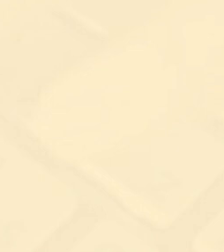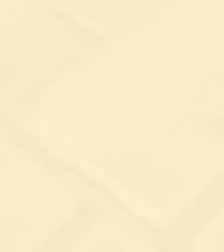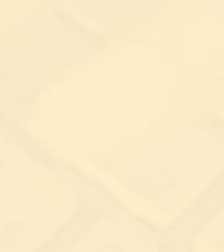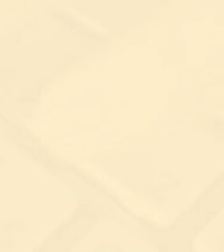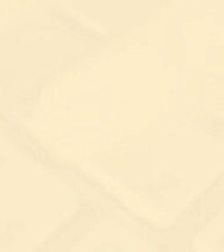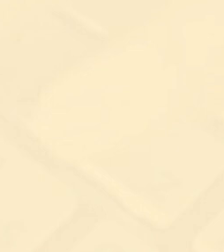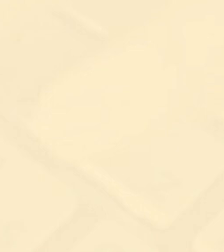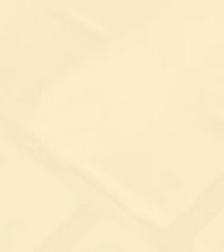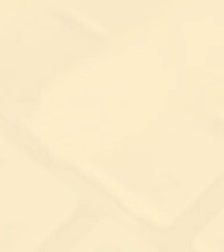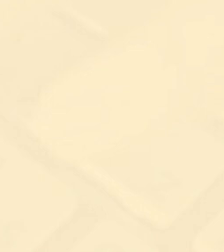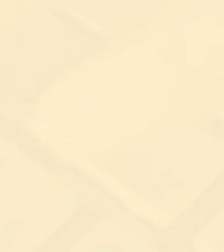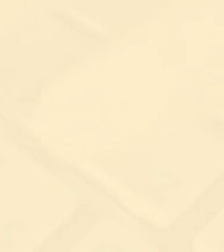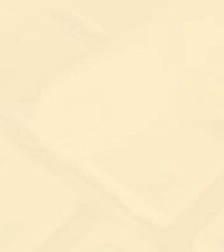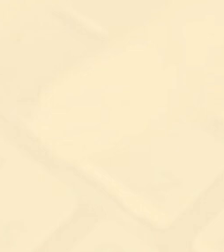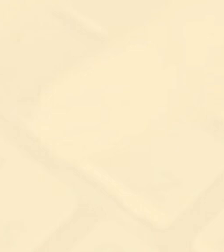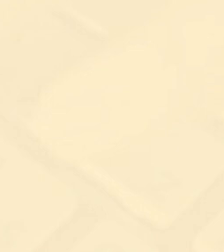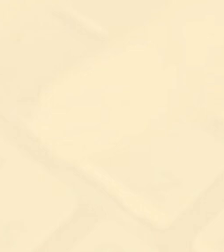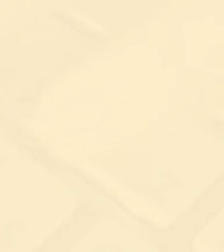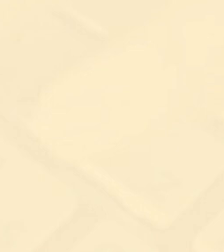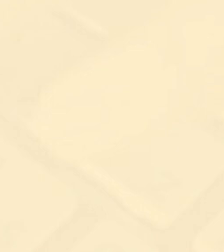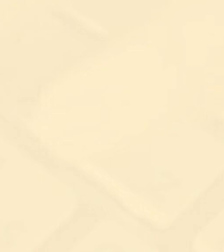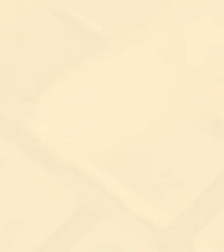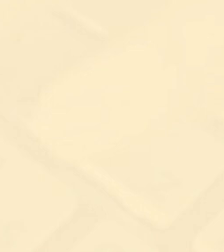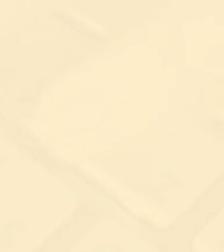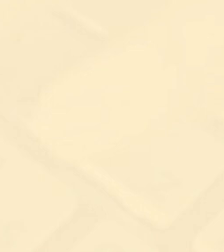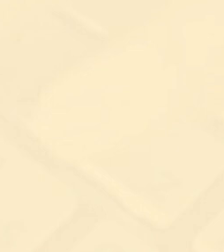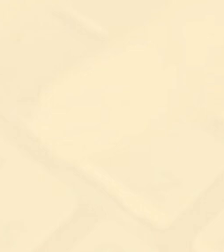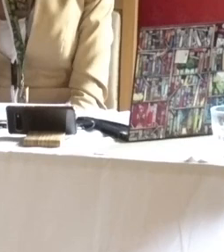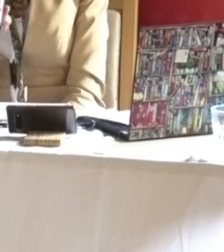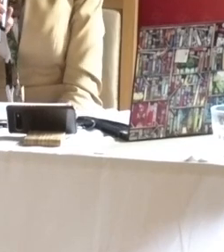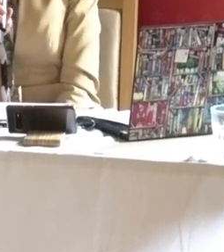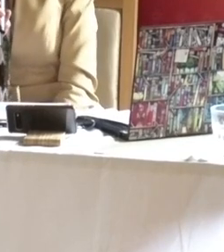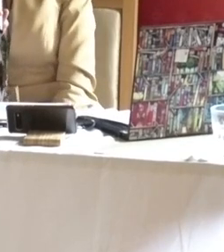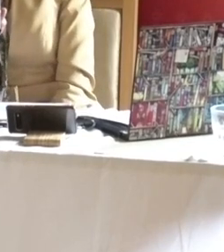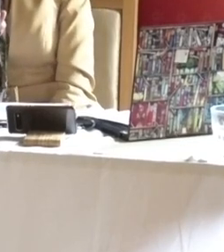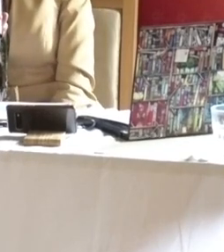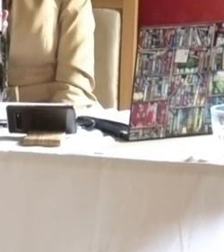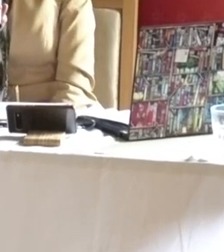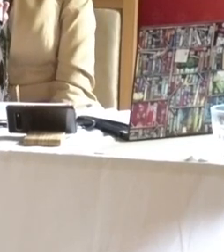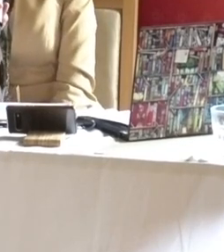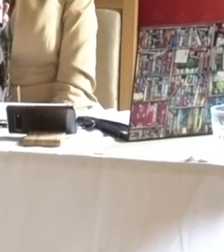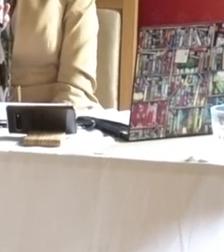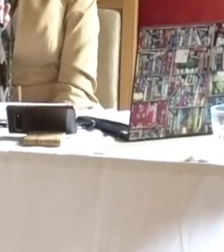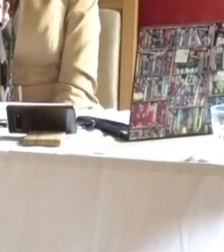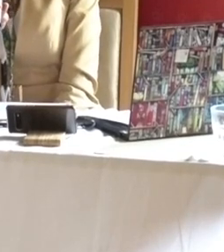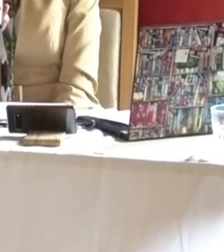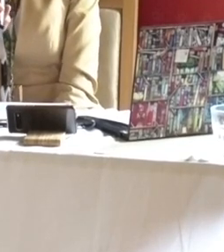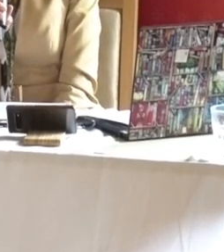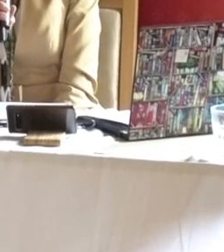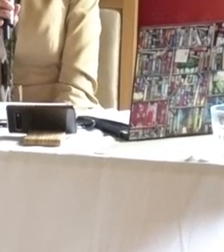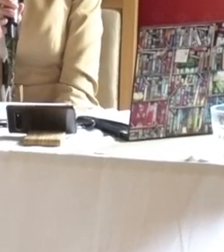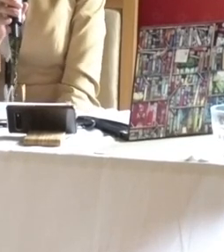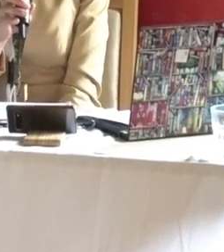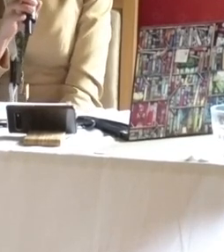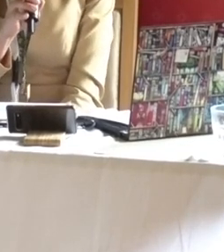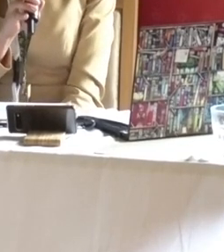My budeme pokračovat ve dnešním kolokviu k tématu média a lidská práva v digitální době a budeme navazovat tématem,